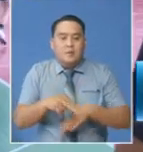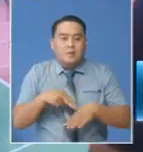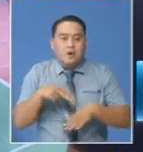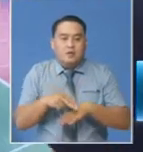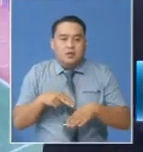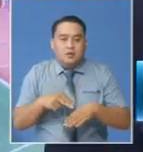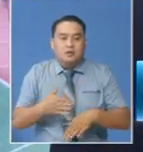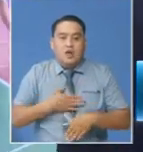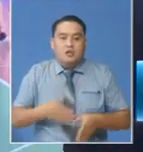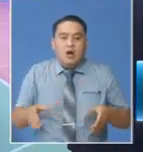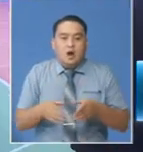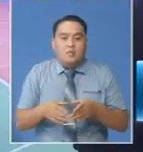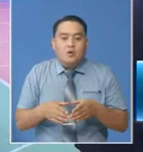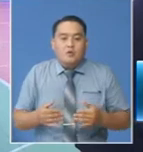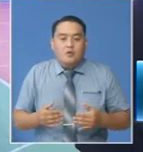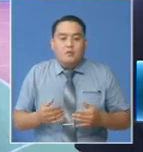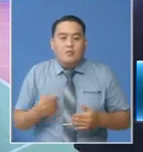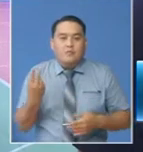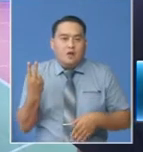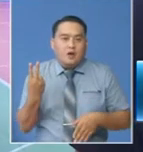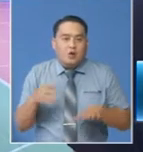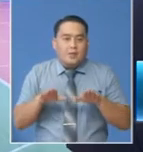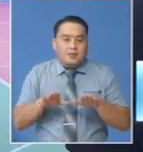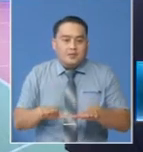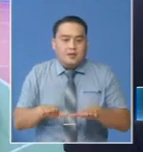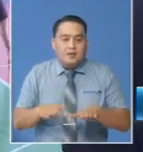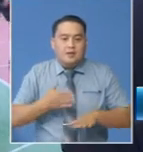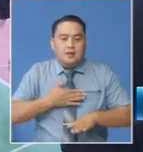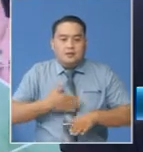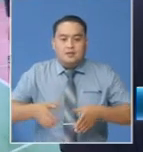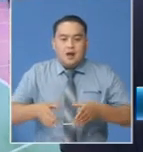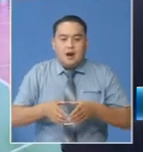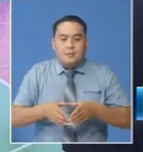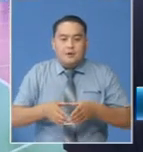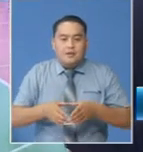госслужащих наша команда заняла почетное второе место. Наша команда состоит,